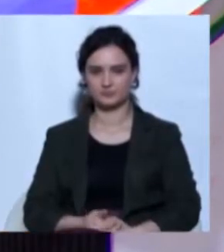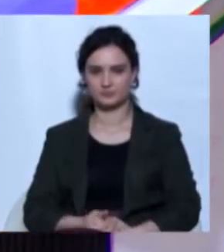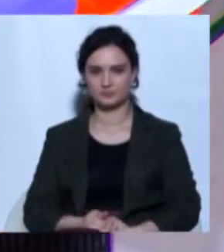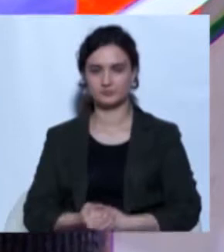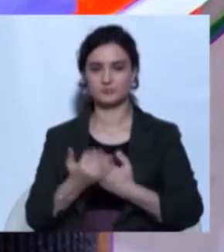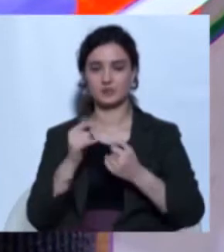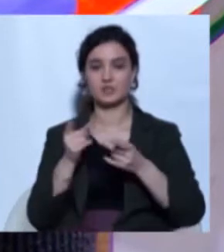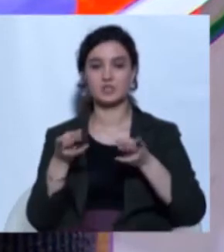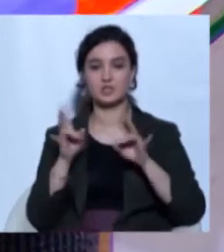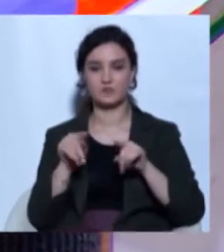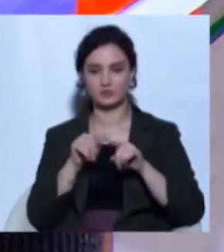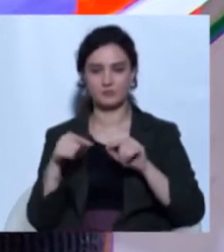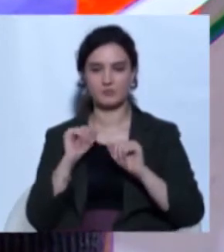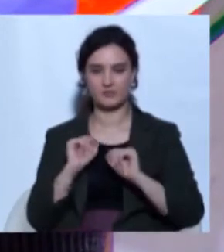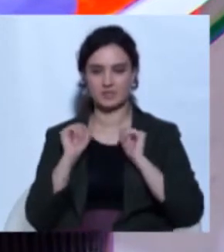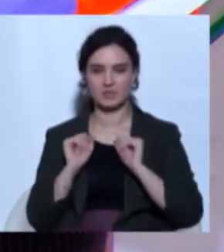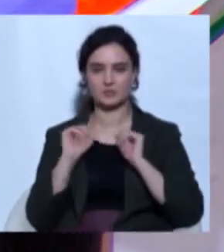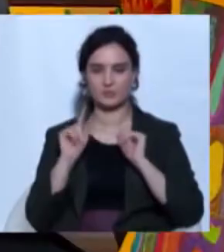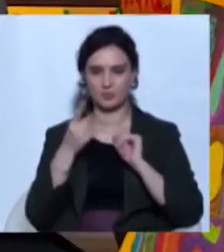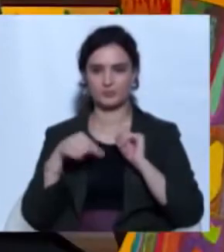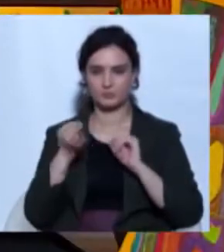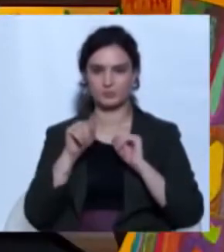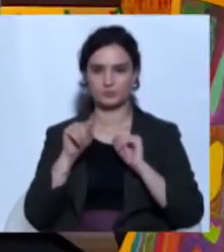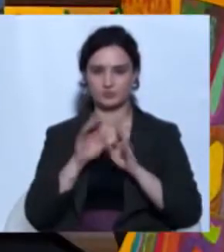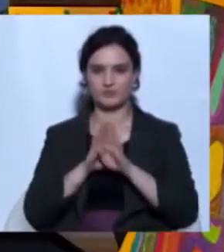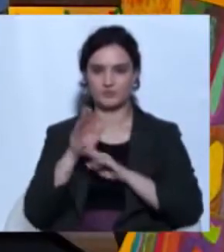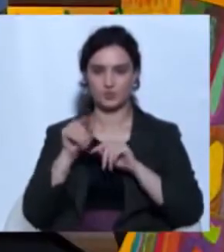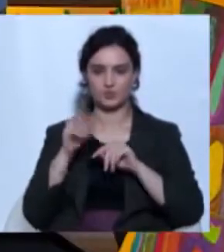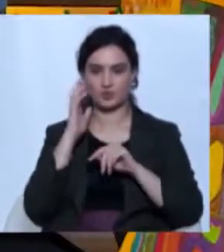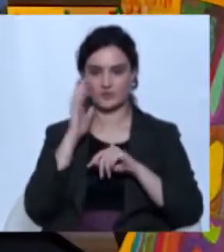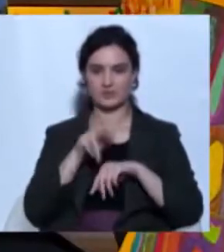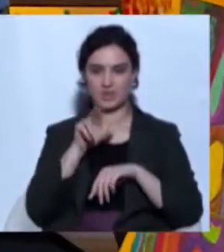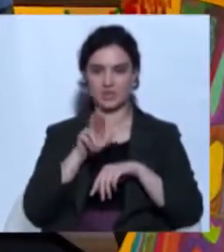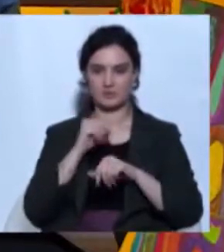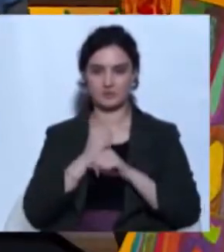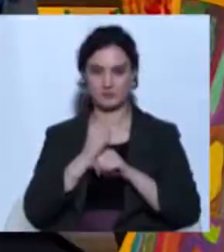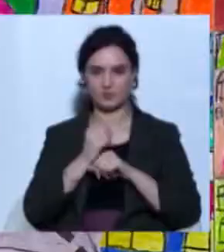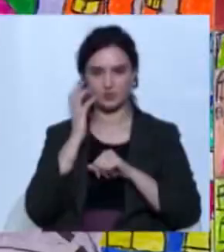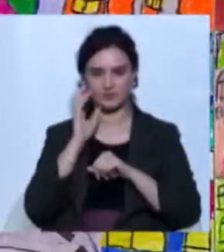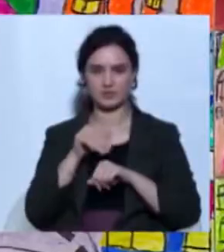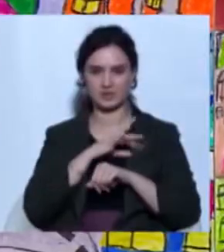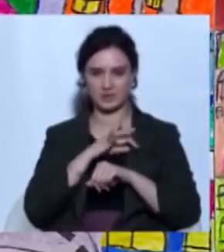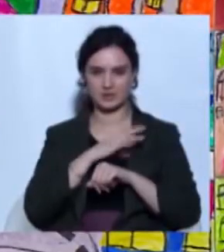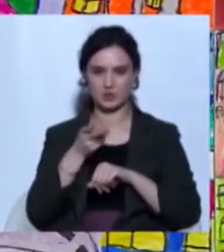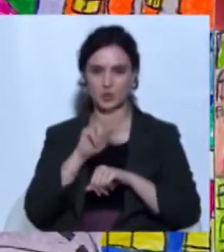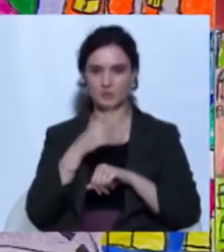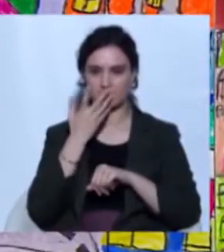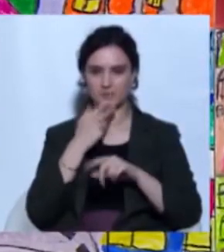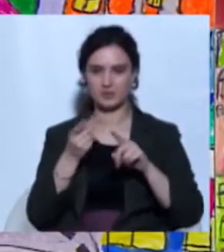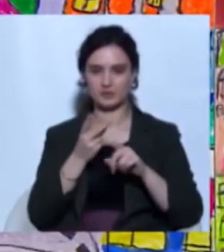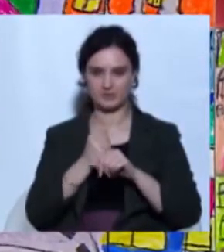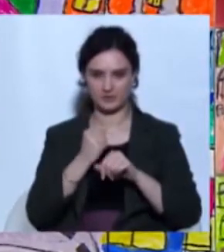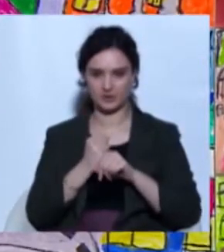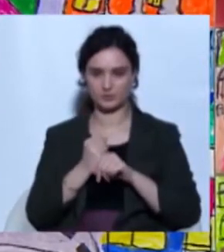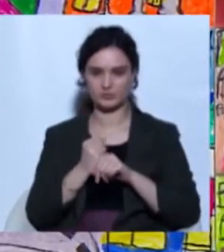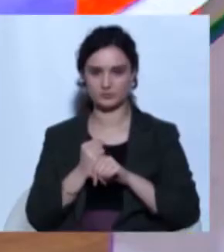Ეხა რაც დაგვრჩა, მე ვეცდები, რომ ეს შევავსო შავი საღებავით. Შავით და თეთრით ამ ორი ფერით